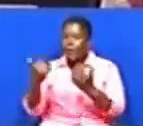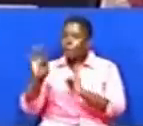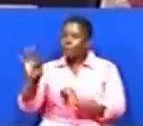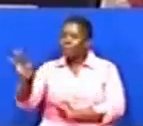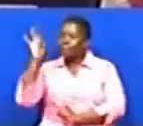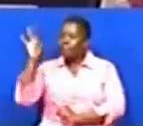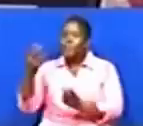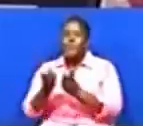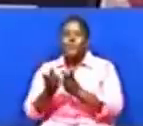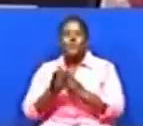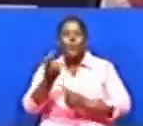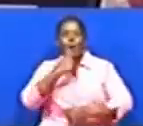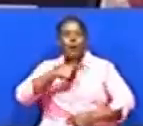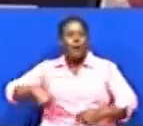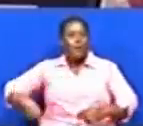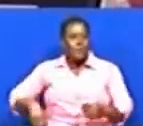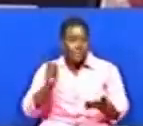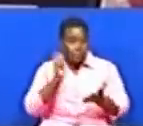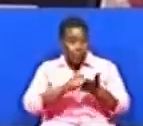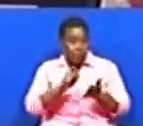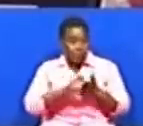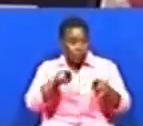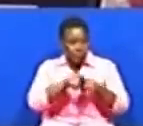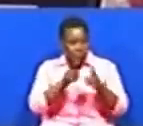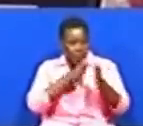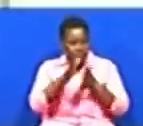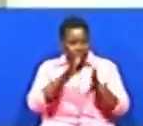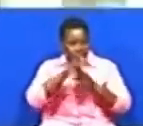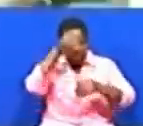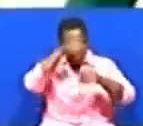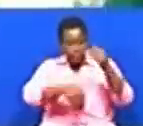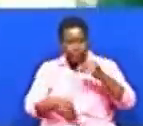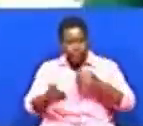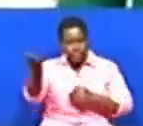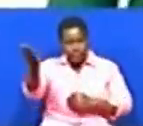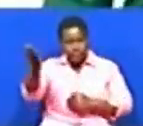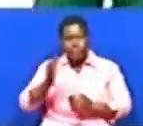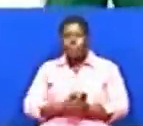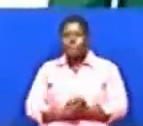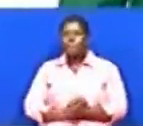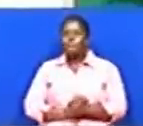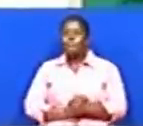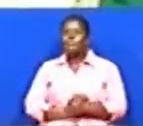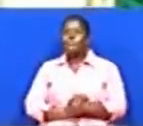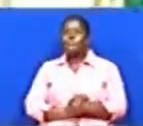adhimu. Mwandishi wetu Amini Mgeni anatupitisha katika hii ripoti.